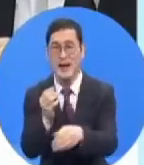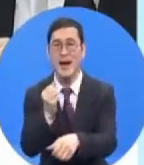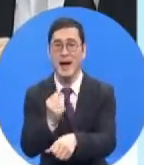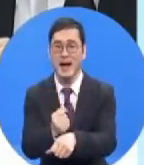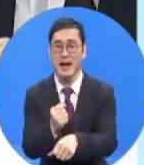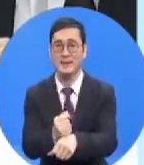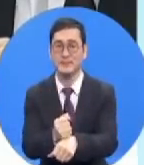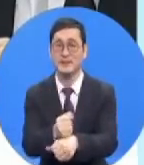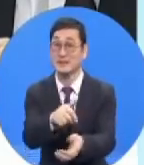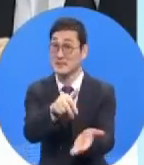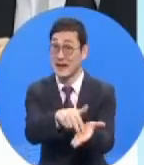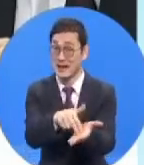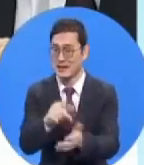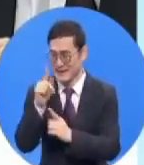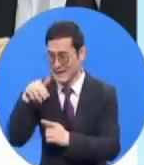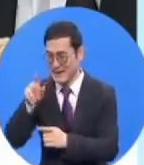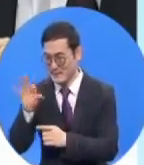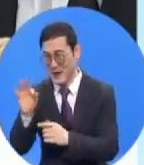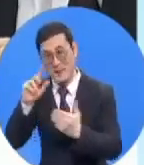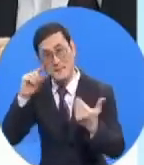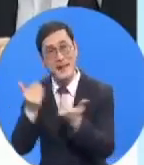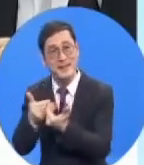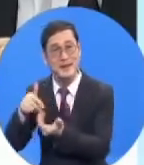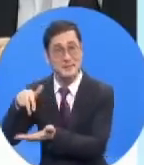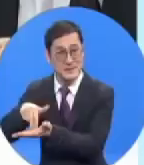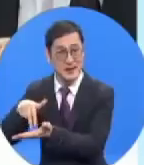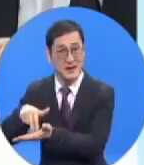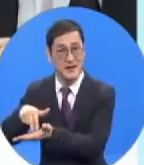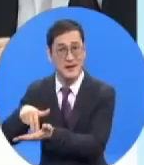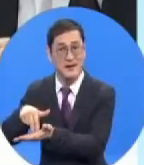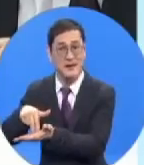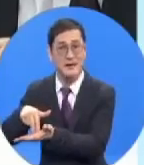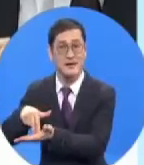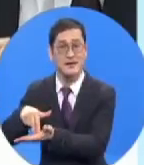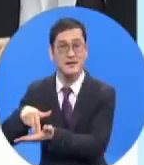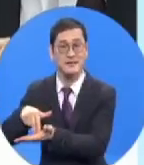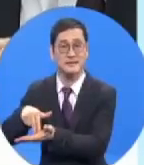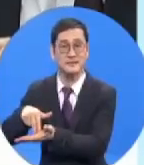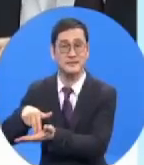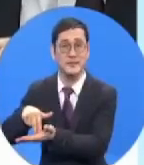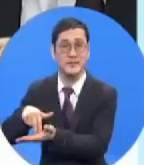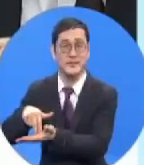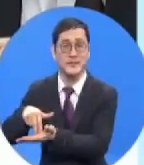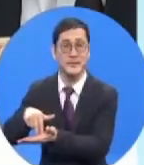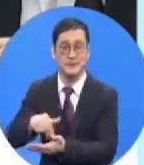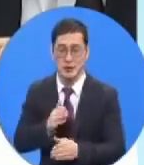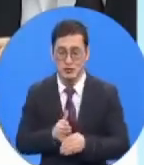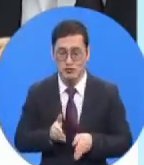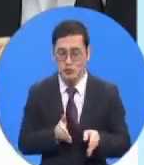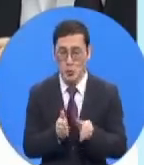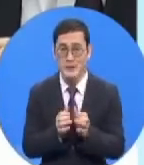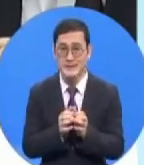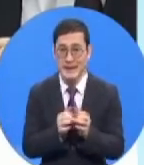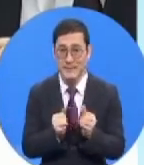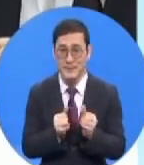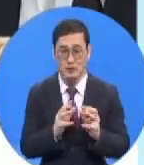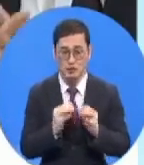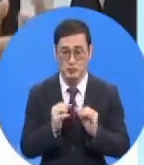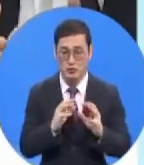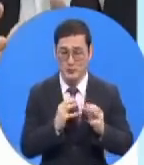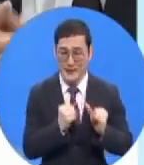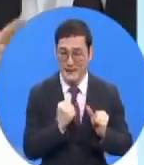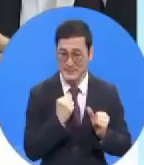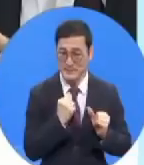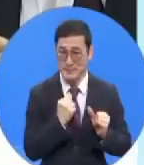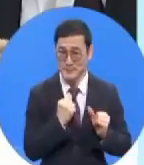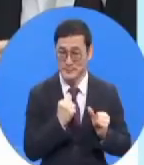그 스탠스였고 이재명 지사는 여기서 반대를 한다고 나왔기 때문에 네. 지금 어떤 뭐 중도층이라든지 국민의힘